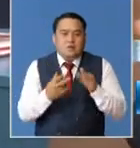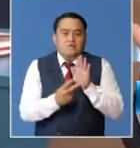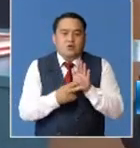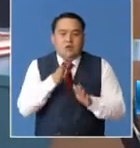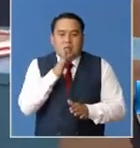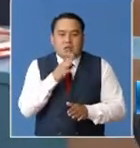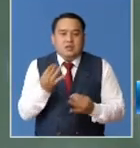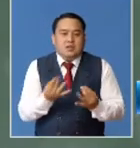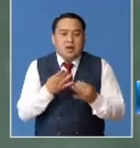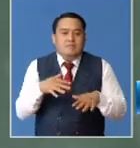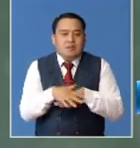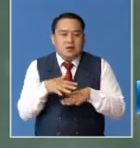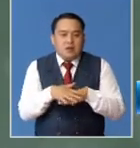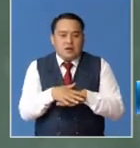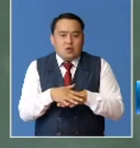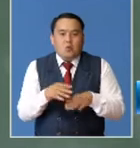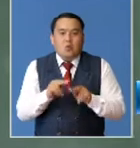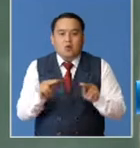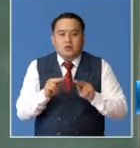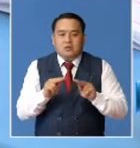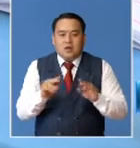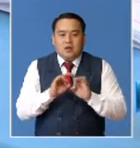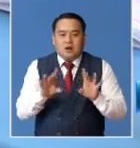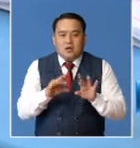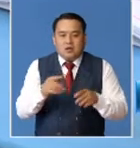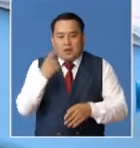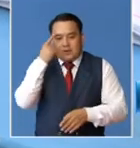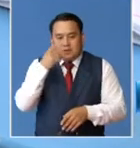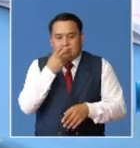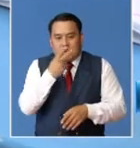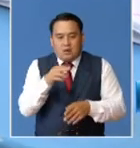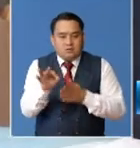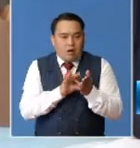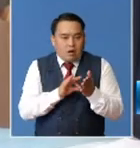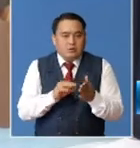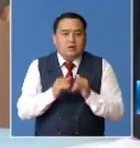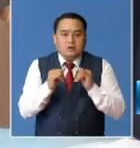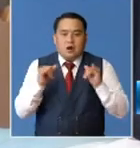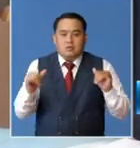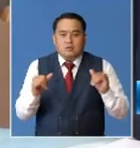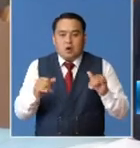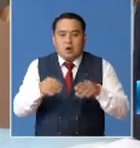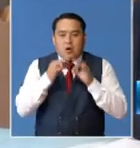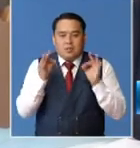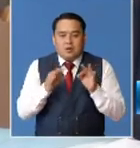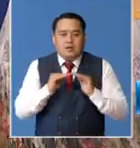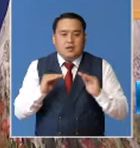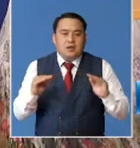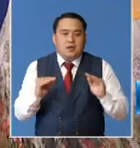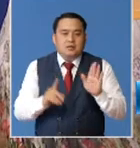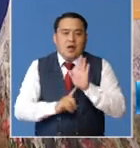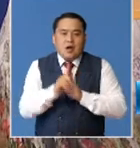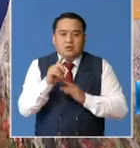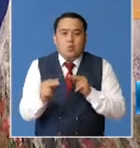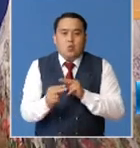лет. Интерес к математике учительница Куаныш Нусипова заметила сразу и стала дальше развивать навыки школьника. Для